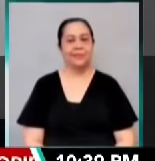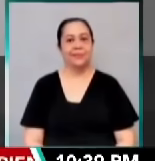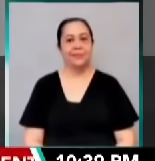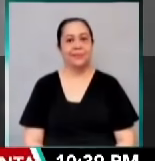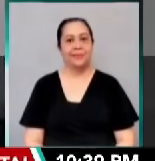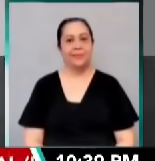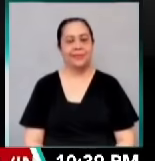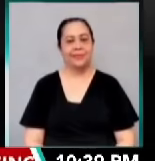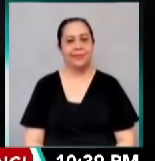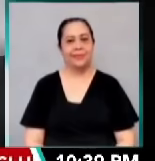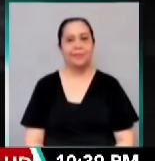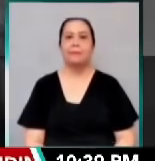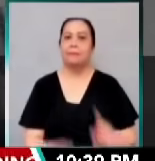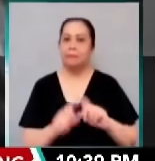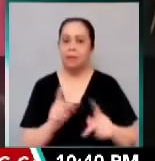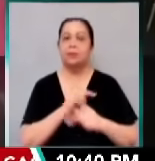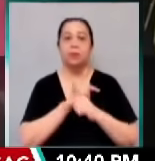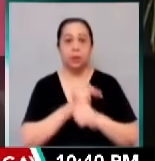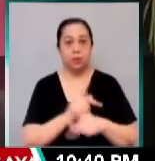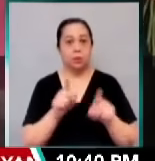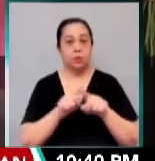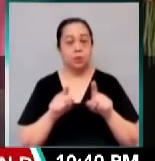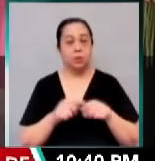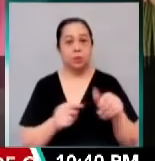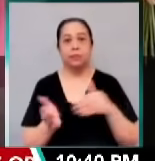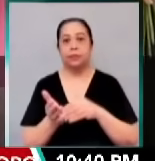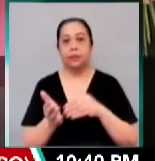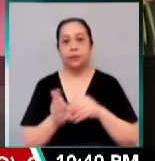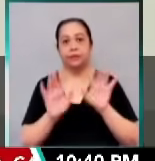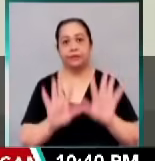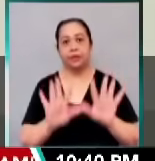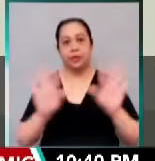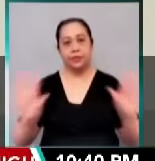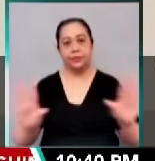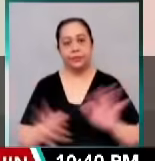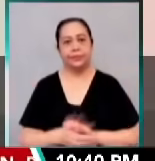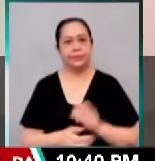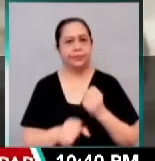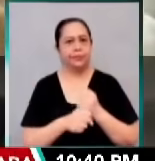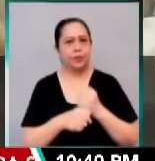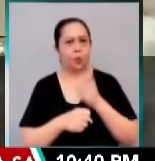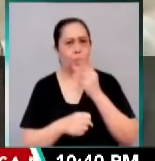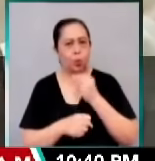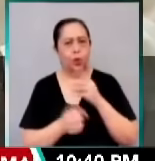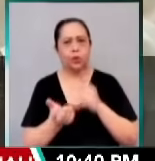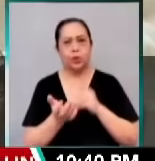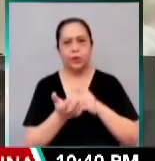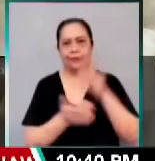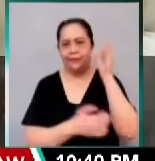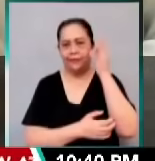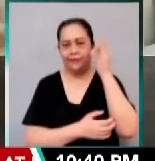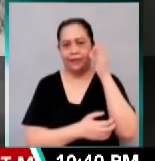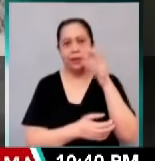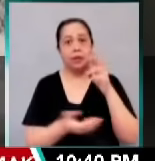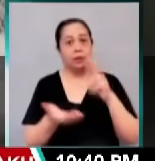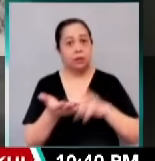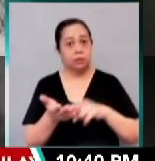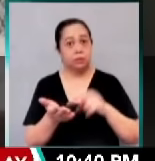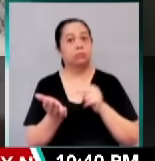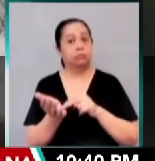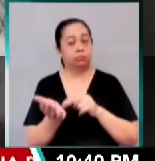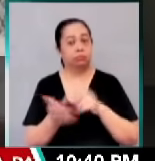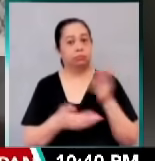Kundi protection din ng mga medical frontliners. Gawa yan ni Dr. Faith Travilla, na registered nurse rin. Last